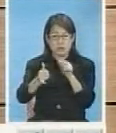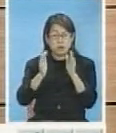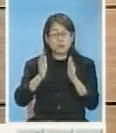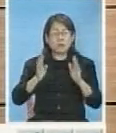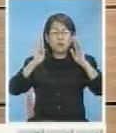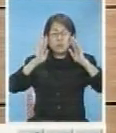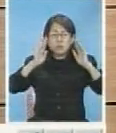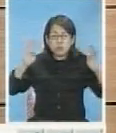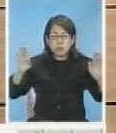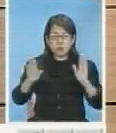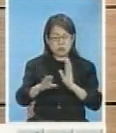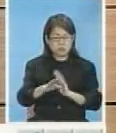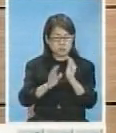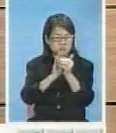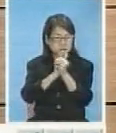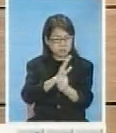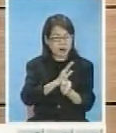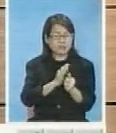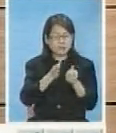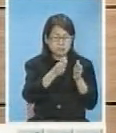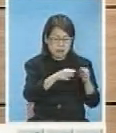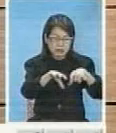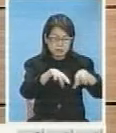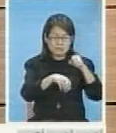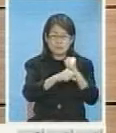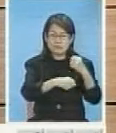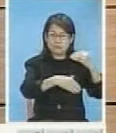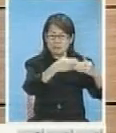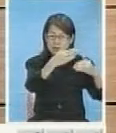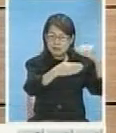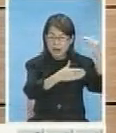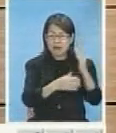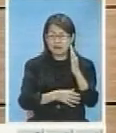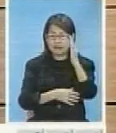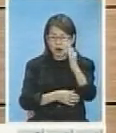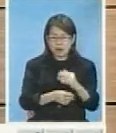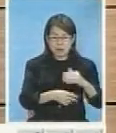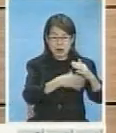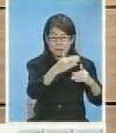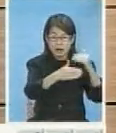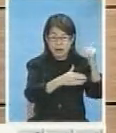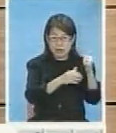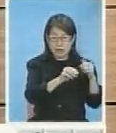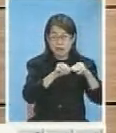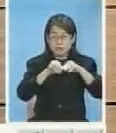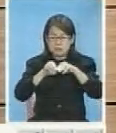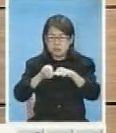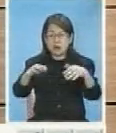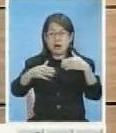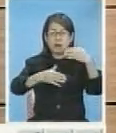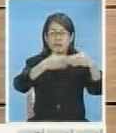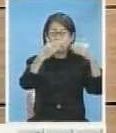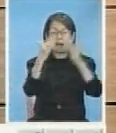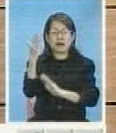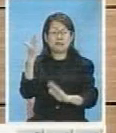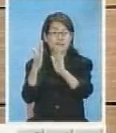กิจให้เป็นเครื่องมือของรัฐในการพัฒนาประเทศแต่ปรากฏว่าท่านประธานครับ